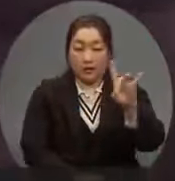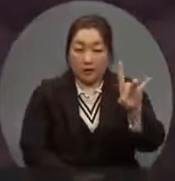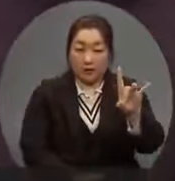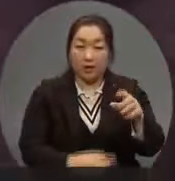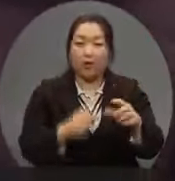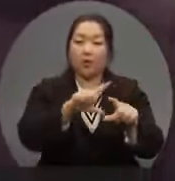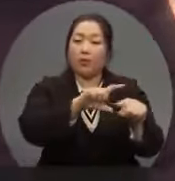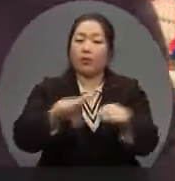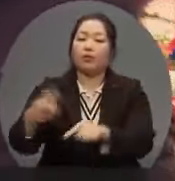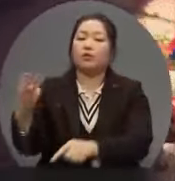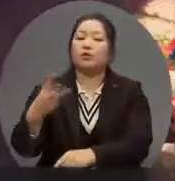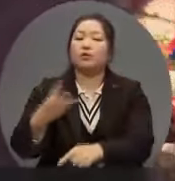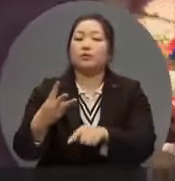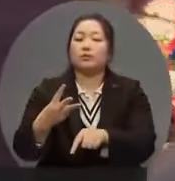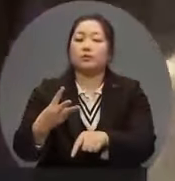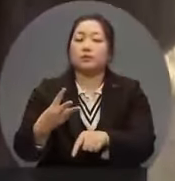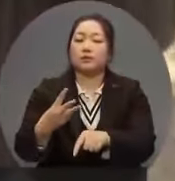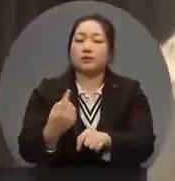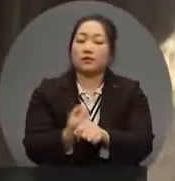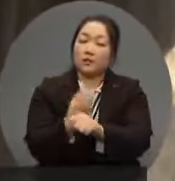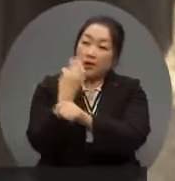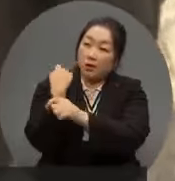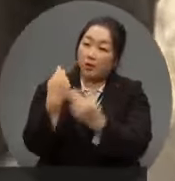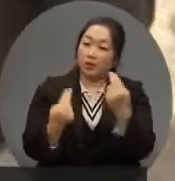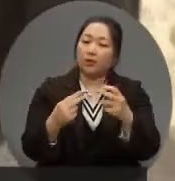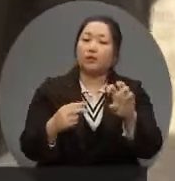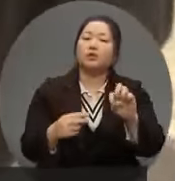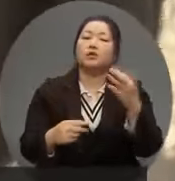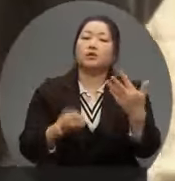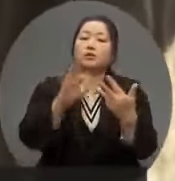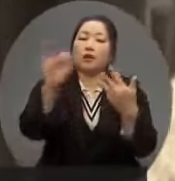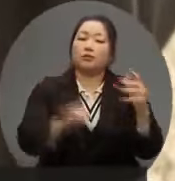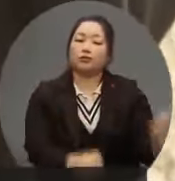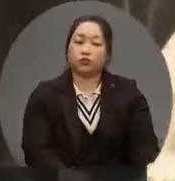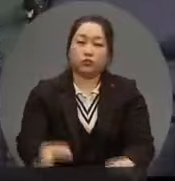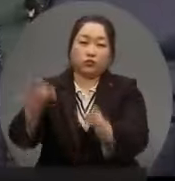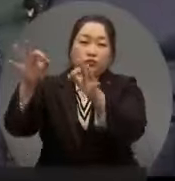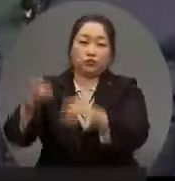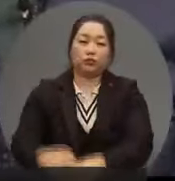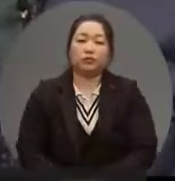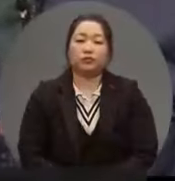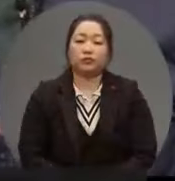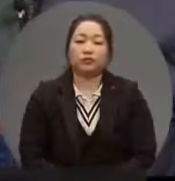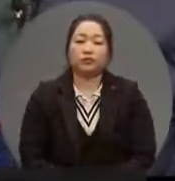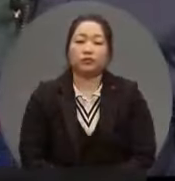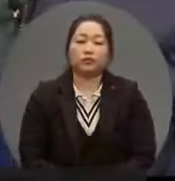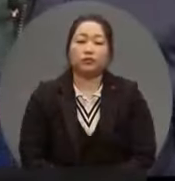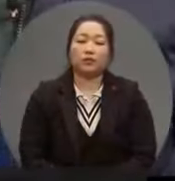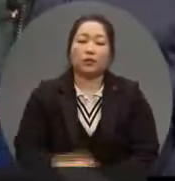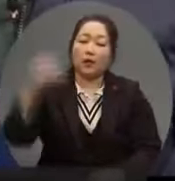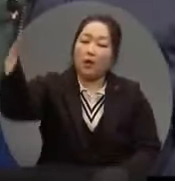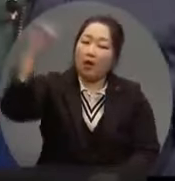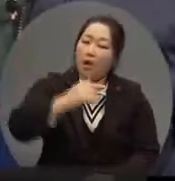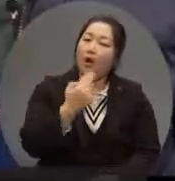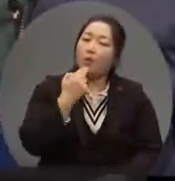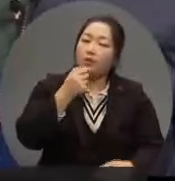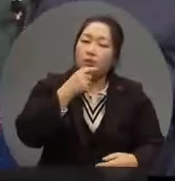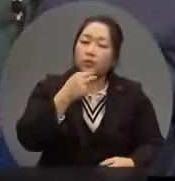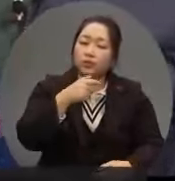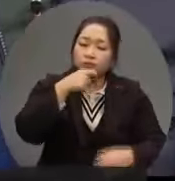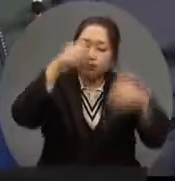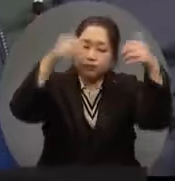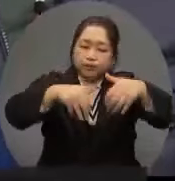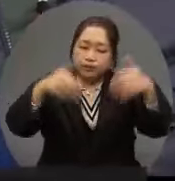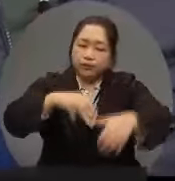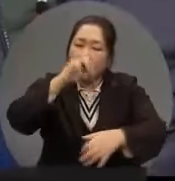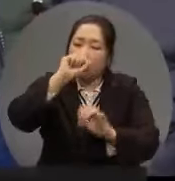3,000원 평년 값보다 28% 가까이 올랐습니다 햇볕도 안 나고면 비만 오니까 사 안